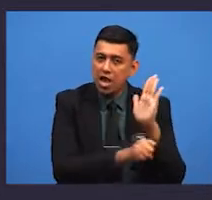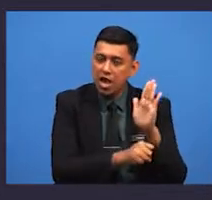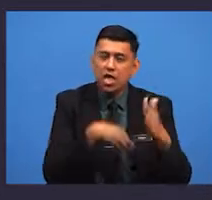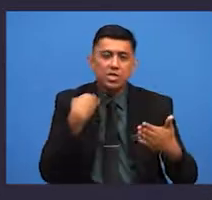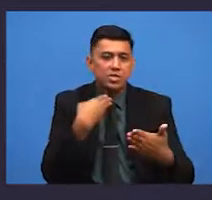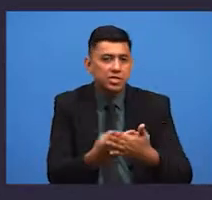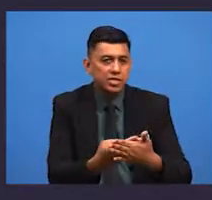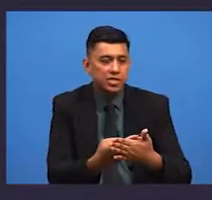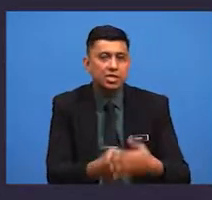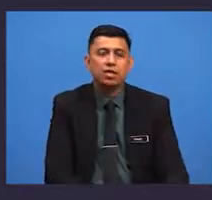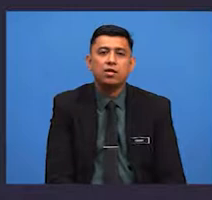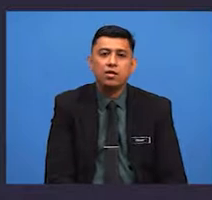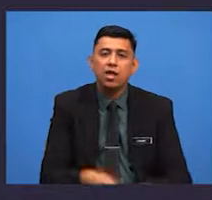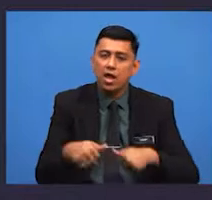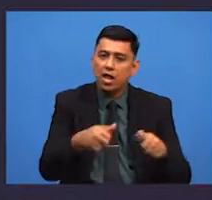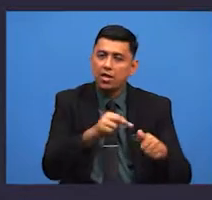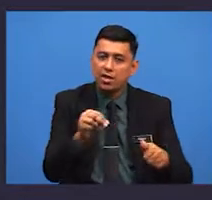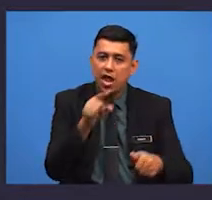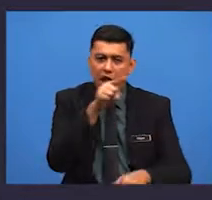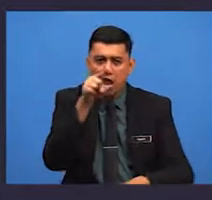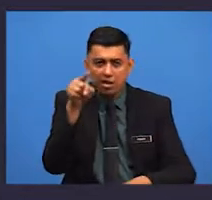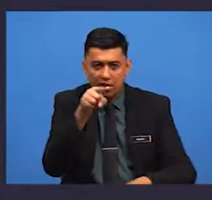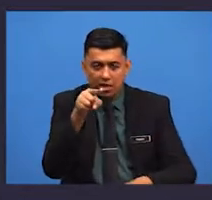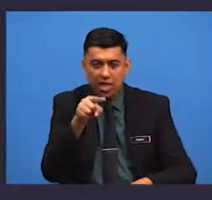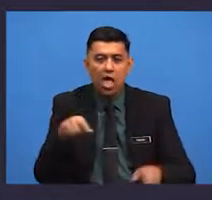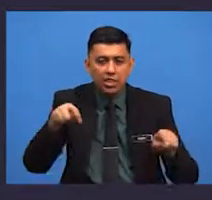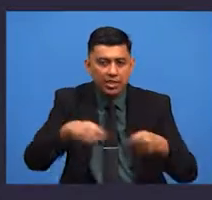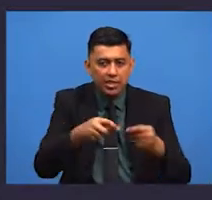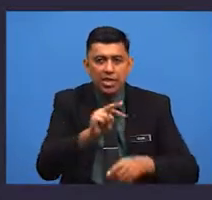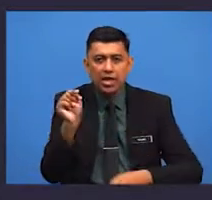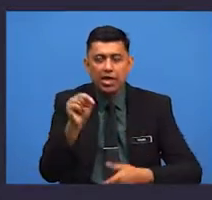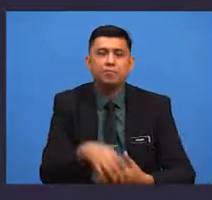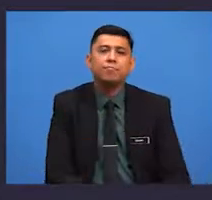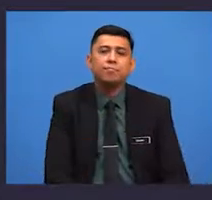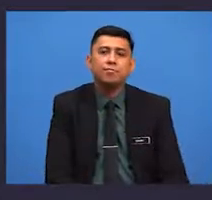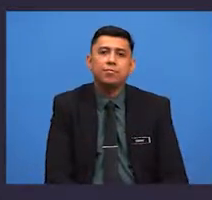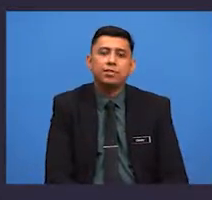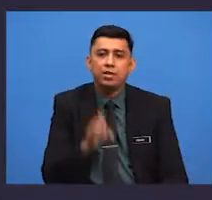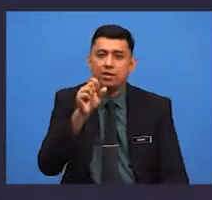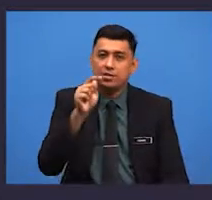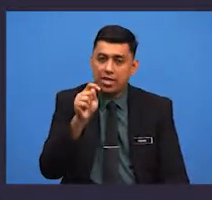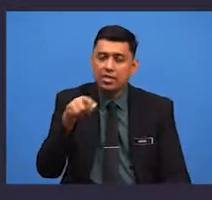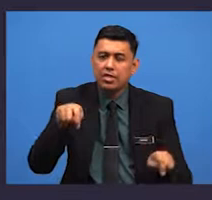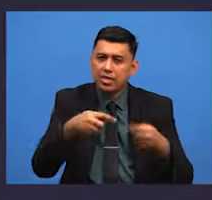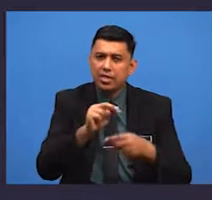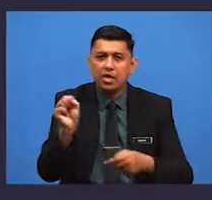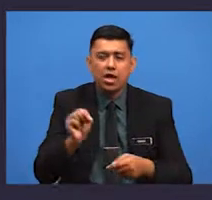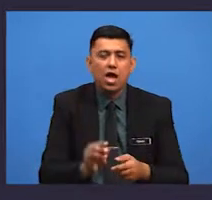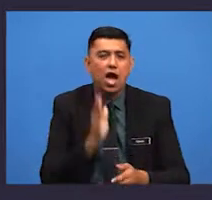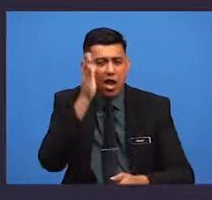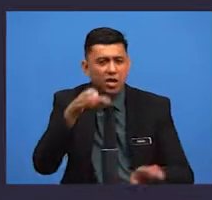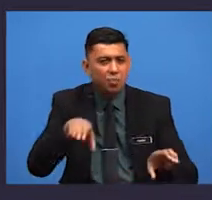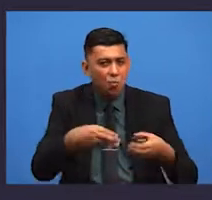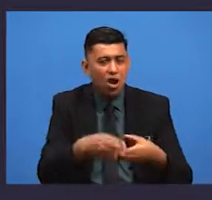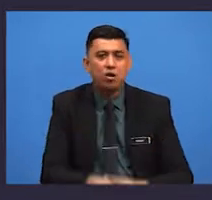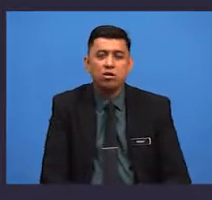sehingga aliran anak panah ke set tindakan. Set tindakan akan